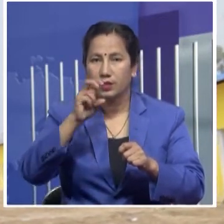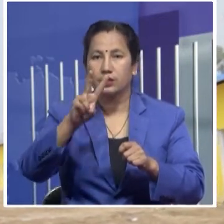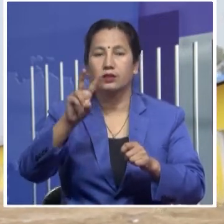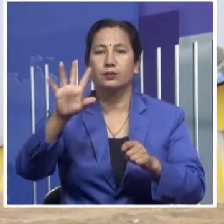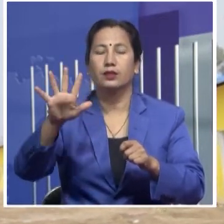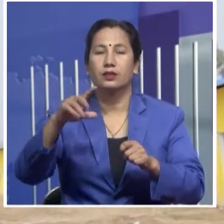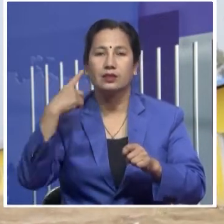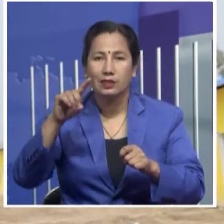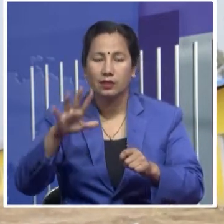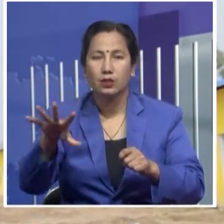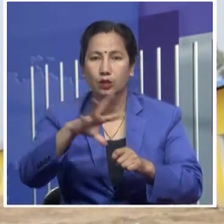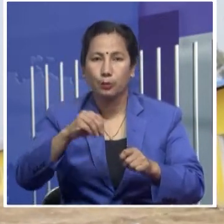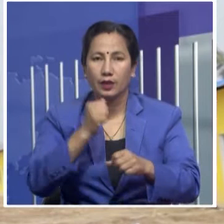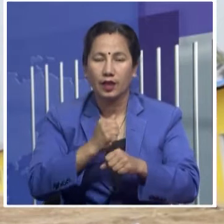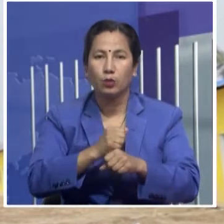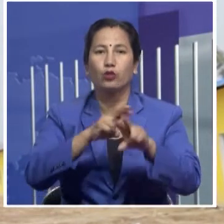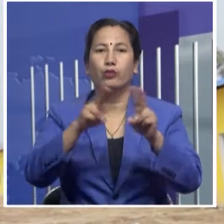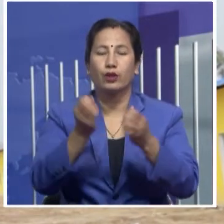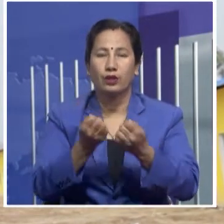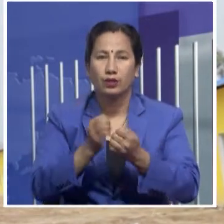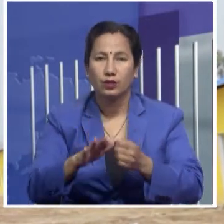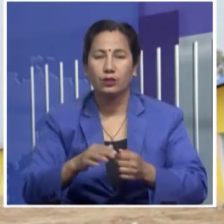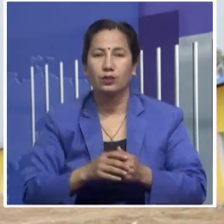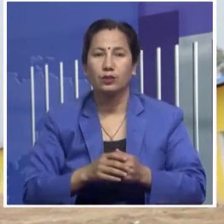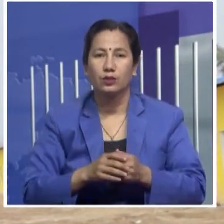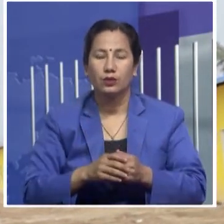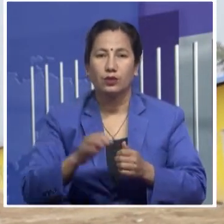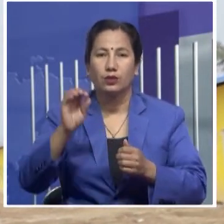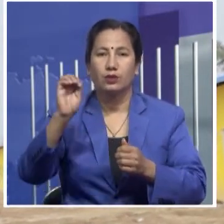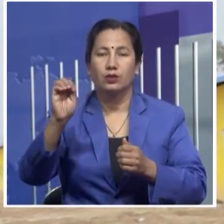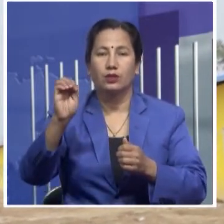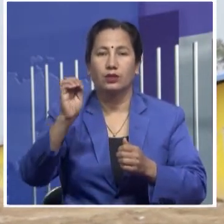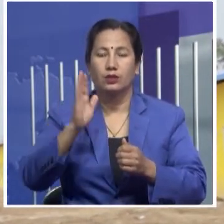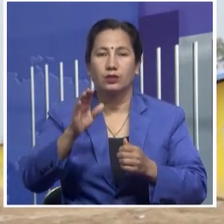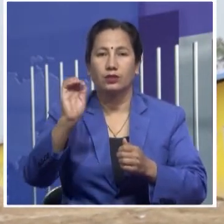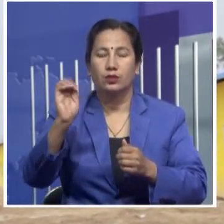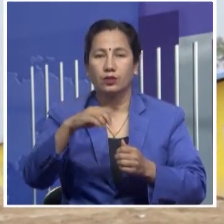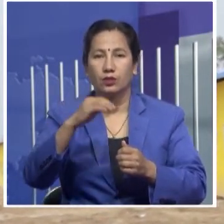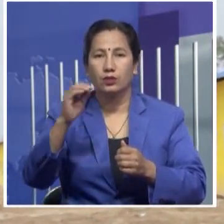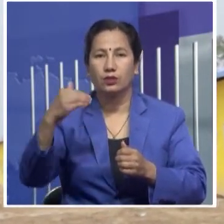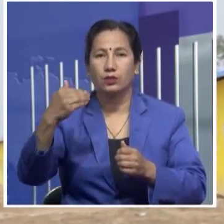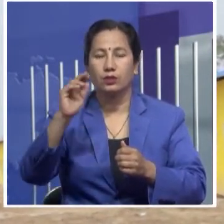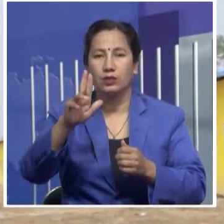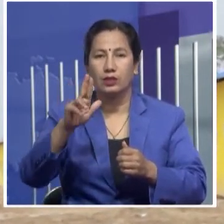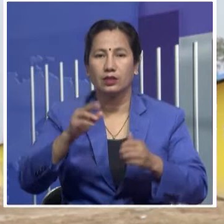सम्पूर्ण कामहरू सम्पन्न गर्छौँ र सरस्वती मावि विद्यानगरलाई यतातिर यो चाहिँ अहिले अस्थायी संरचना बनिरहेको